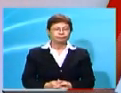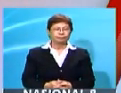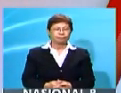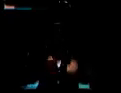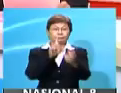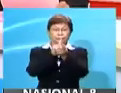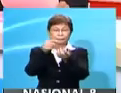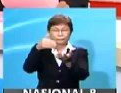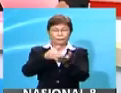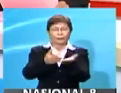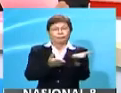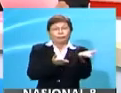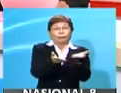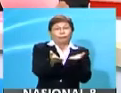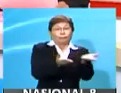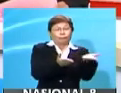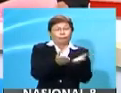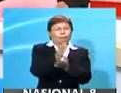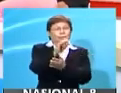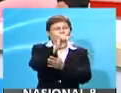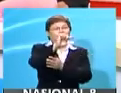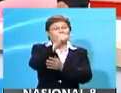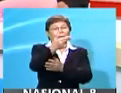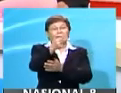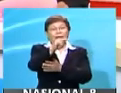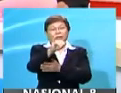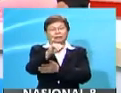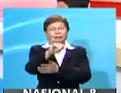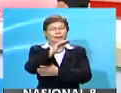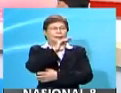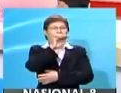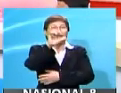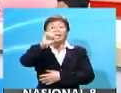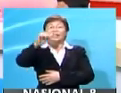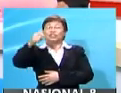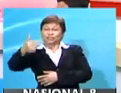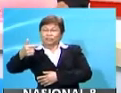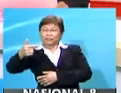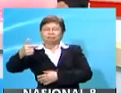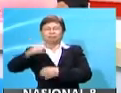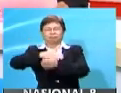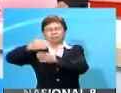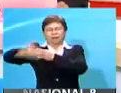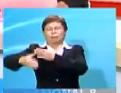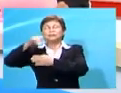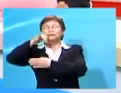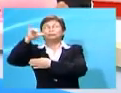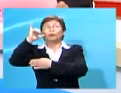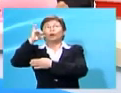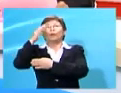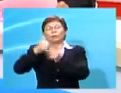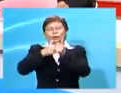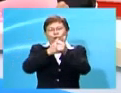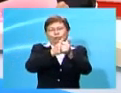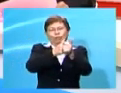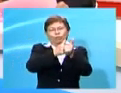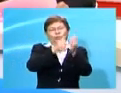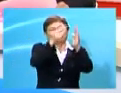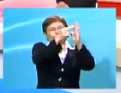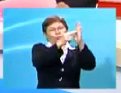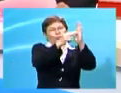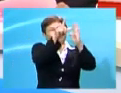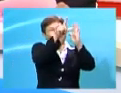baru perkhidmatan tan Sri Abdul Gani patil sebagai peguam negara yang ditamatkan semalam dibuat mengikut peruntukan